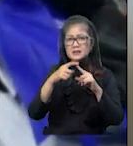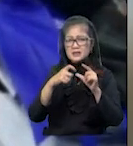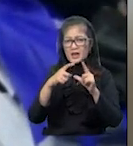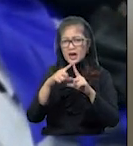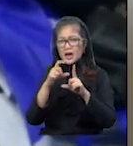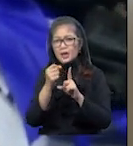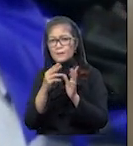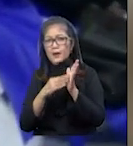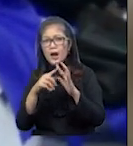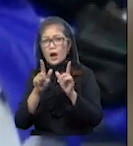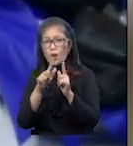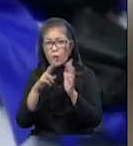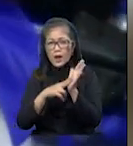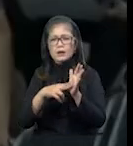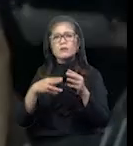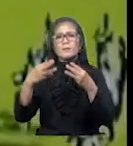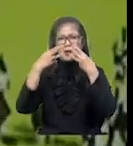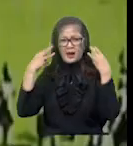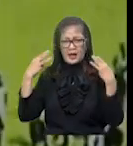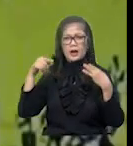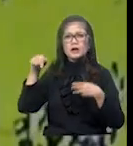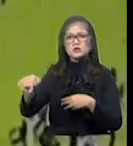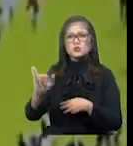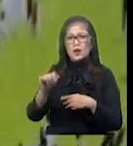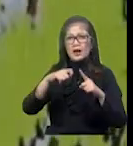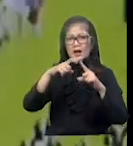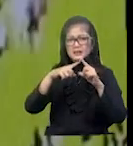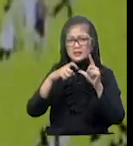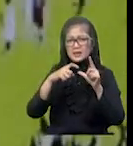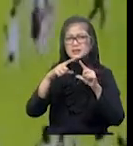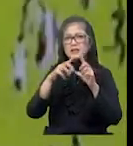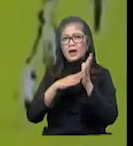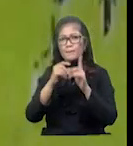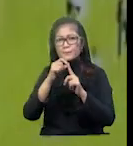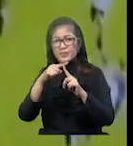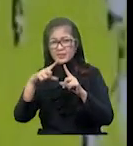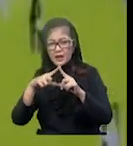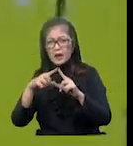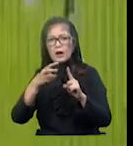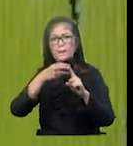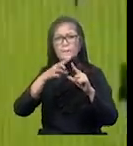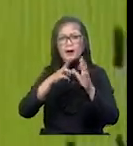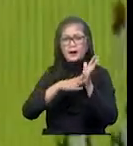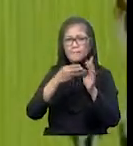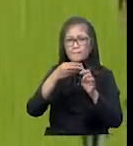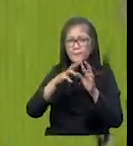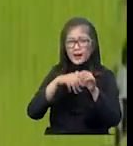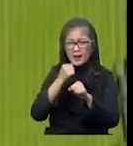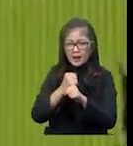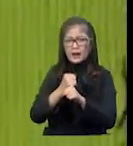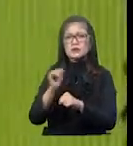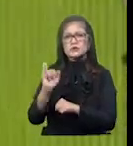Polres Malang kompor Wahyu setyopranoto dan kasat Samapta Polres Malang anggap Ahmadi berkat seorang